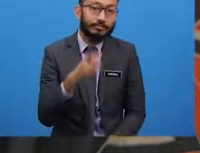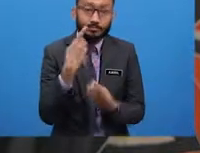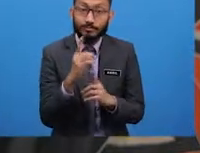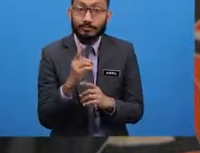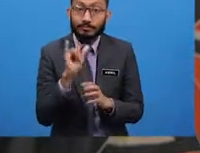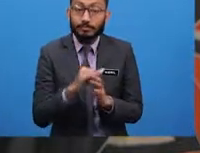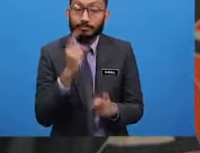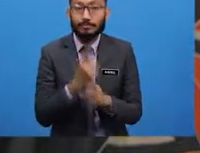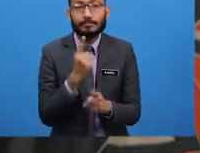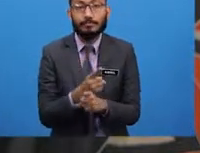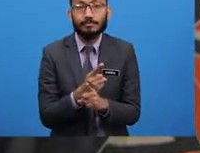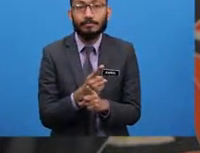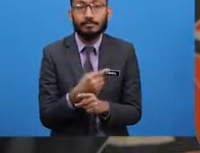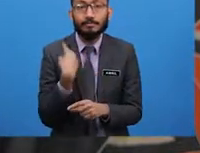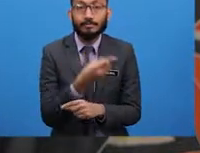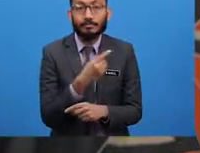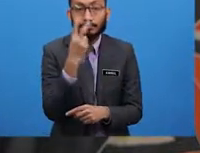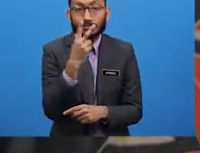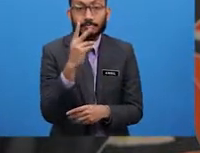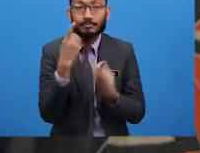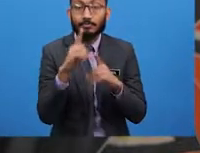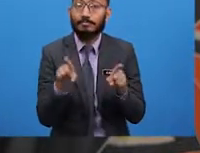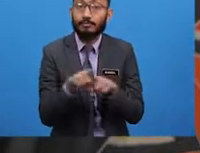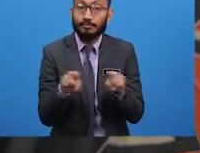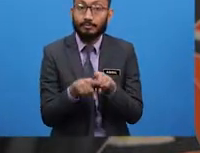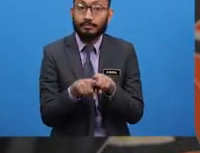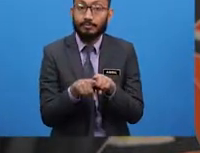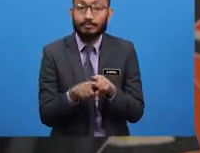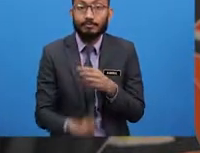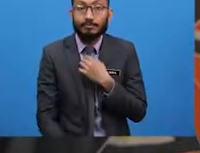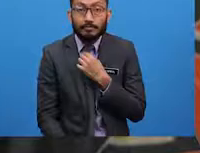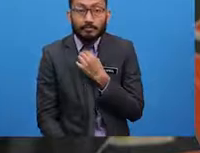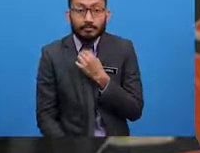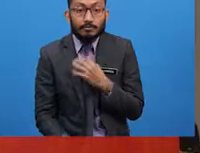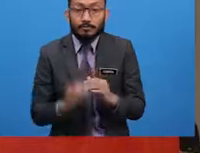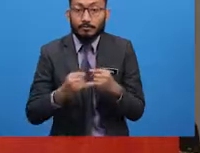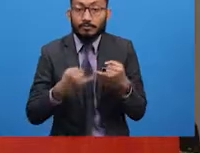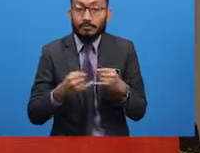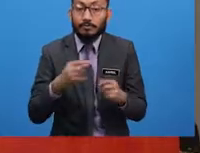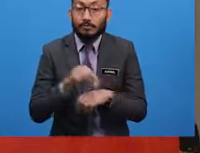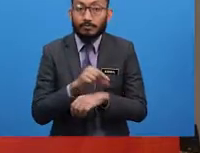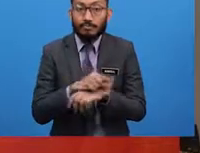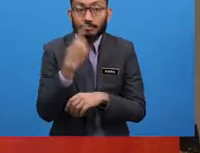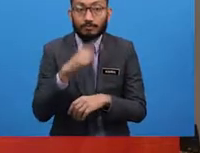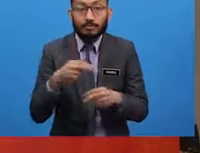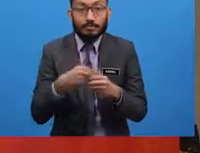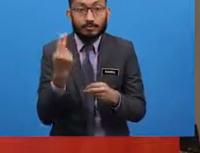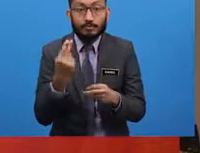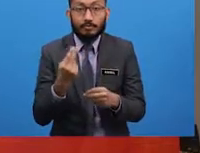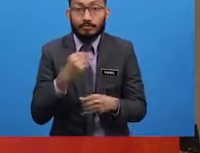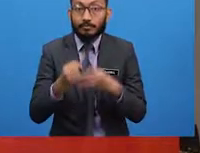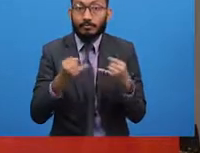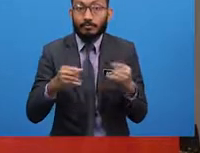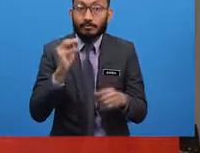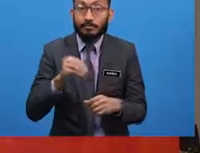Bagus, jawapan yang betul. Mari kita semak jawapan bersama-sama. Ikatan yang digunakan untuk